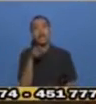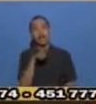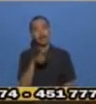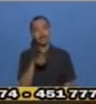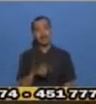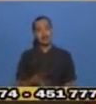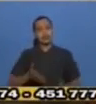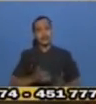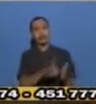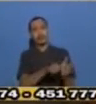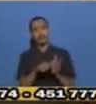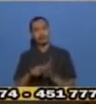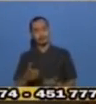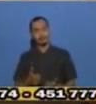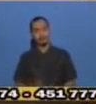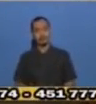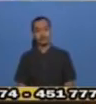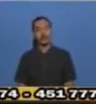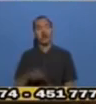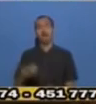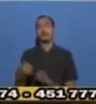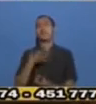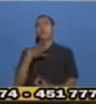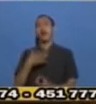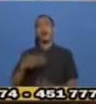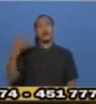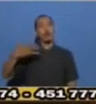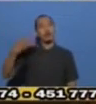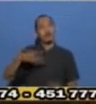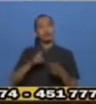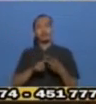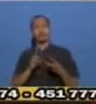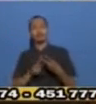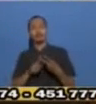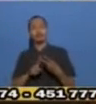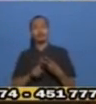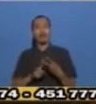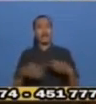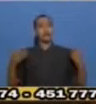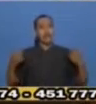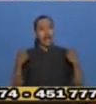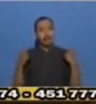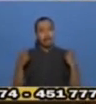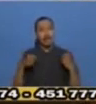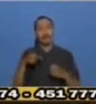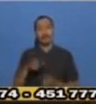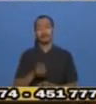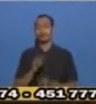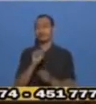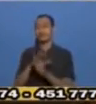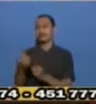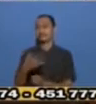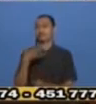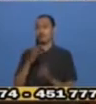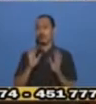biasa ya. Apalagi teman-teman disabilitas dari mulai segi ekonomi pasti, dari kesehatan pasti. Jadi ini kondisi-kondisi tadi yang sudah disampaikan. Ada lain Bu kondisi